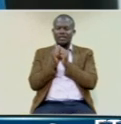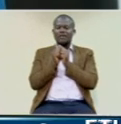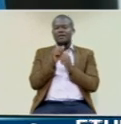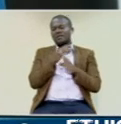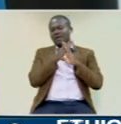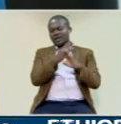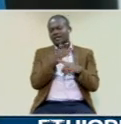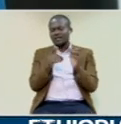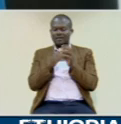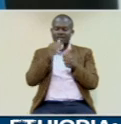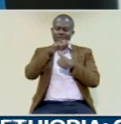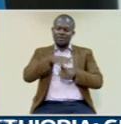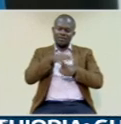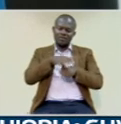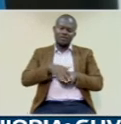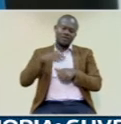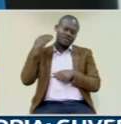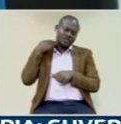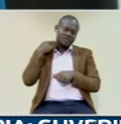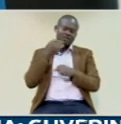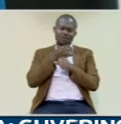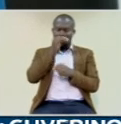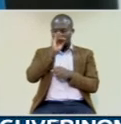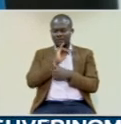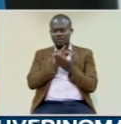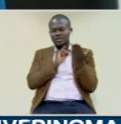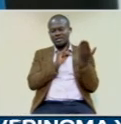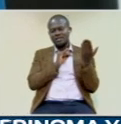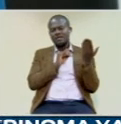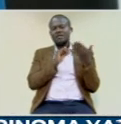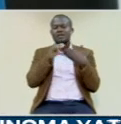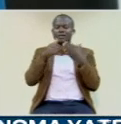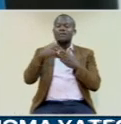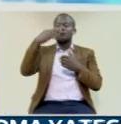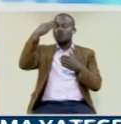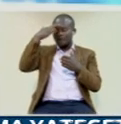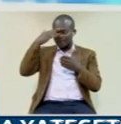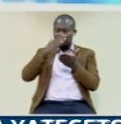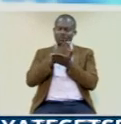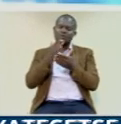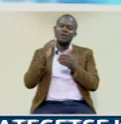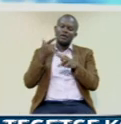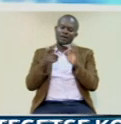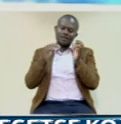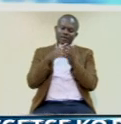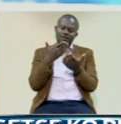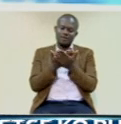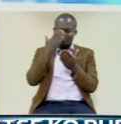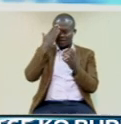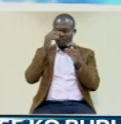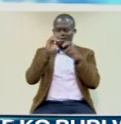bahakane ndetse bapfobye genocide yakorewe abatutsi. Twarabibibukije rero kandi tunabasaba kugira